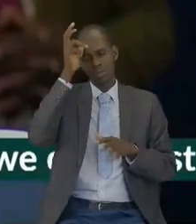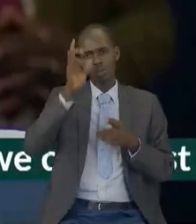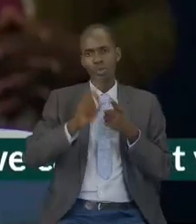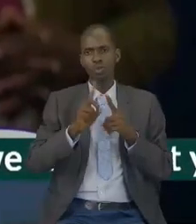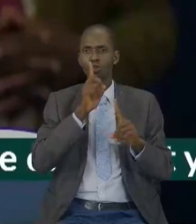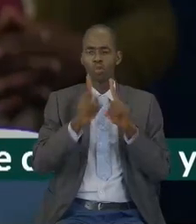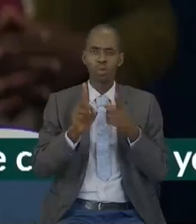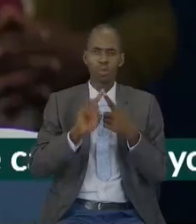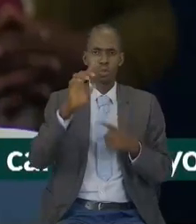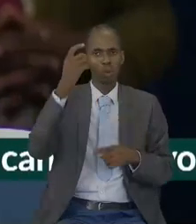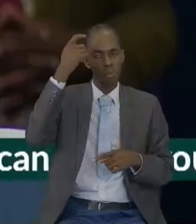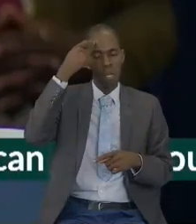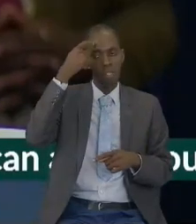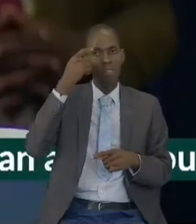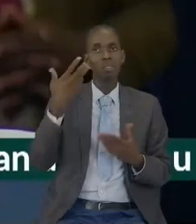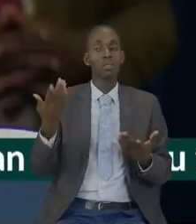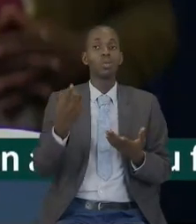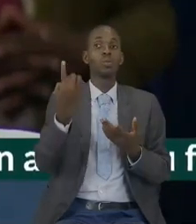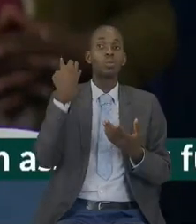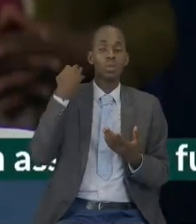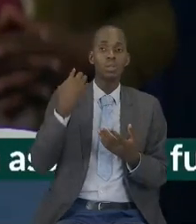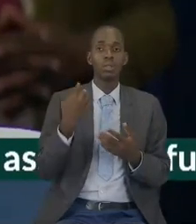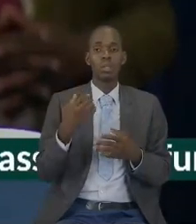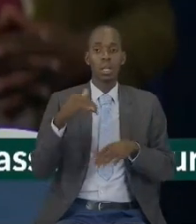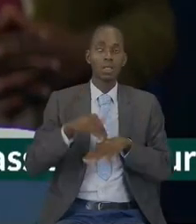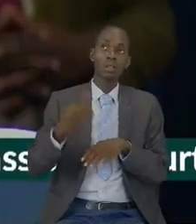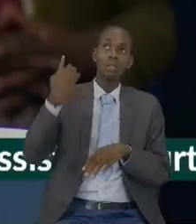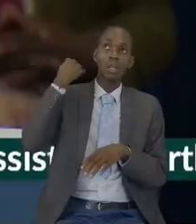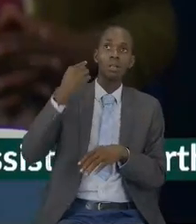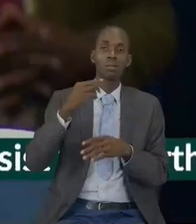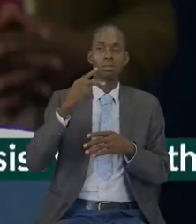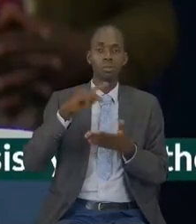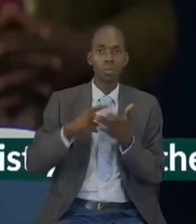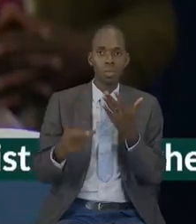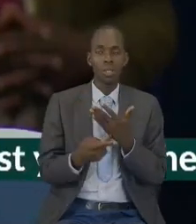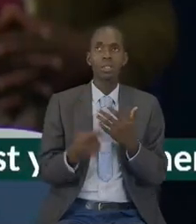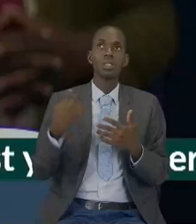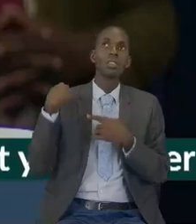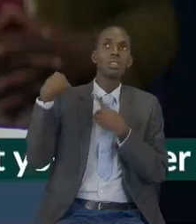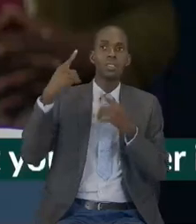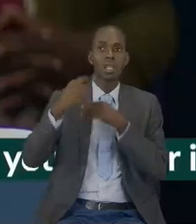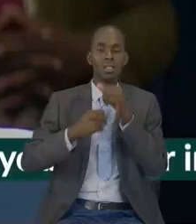Le pasteur vous attend pour la dernière prière de ce soir. On ne peut pas rater ça ce soir.